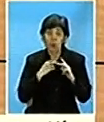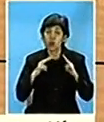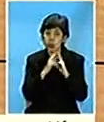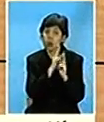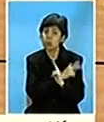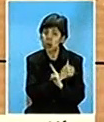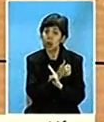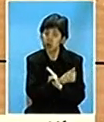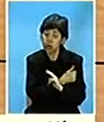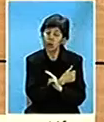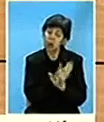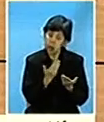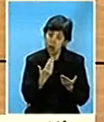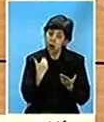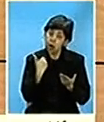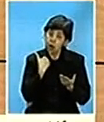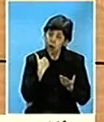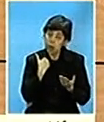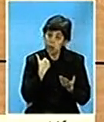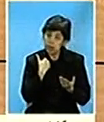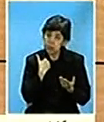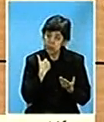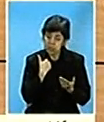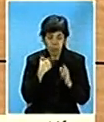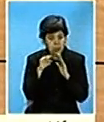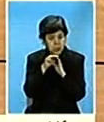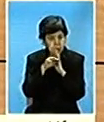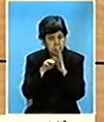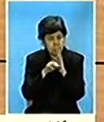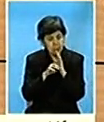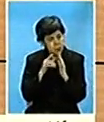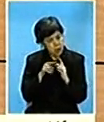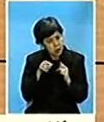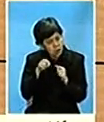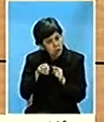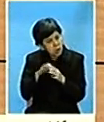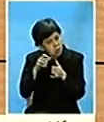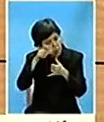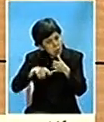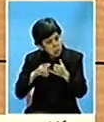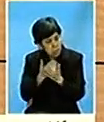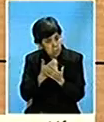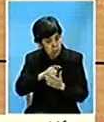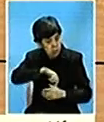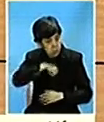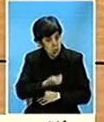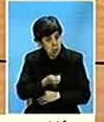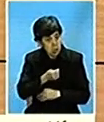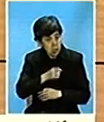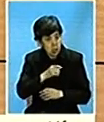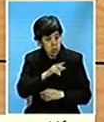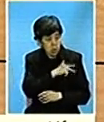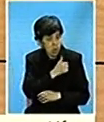สุขได้ให้ตีความแล้วเป็นผู้ยากไร้นี่ไม่ต้องเสียค่าใช้จ่ายในการบริการส